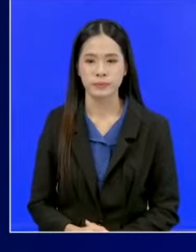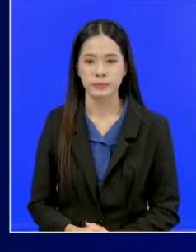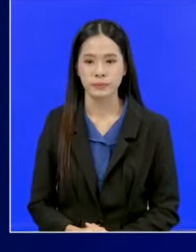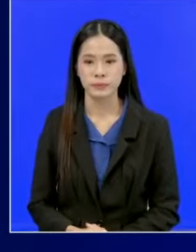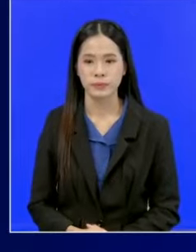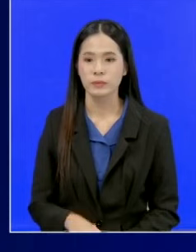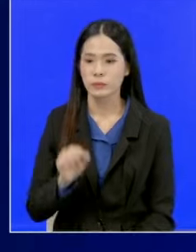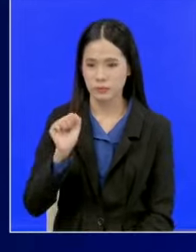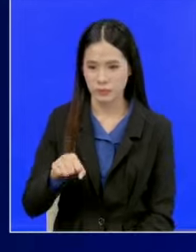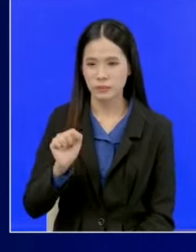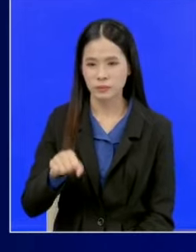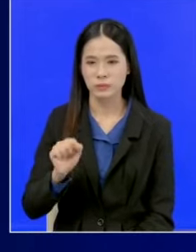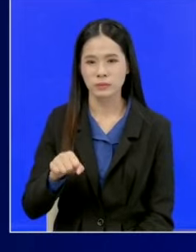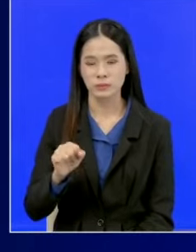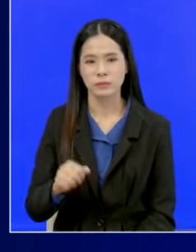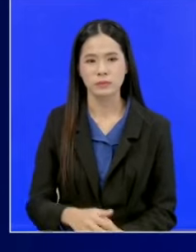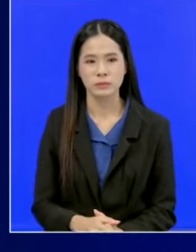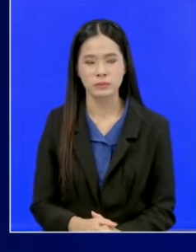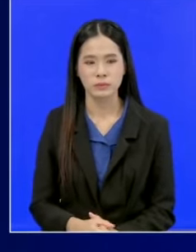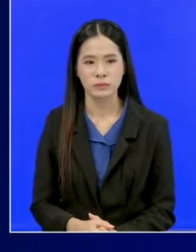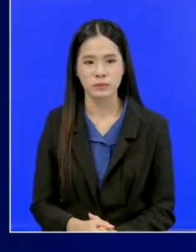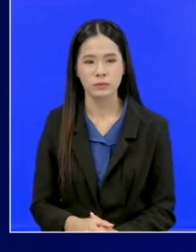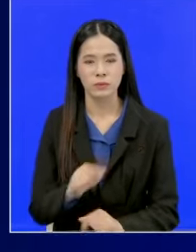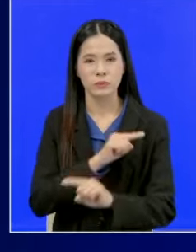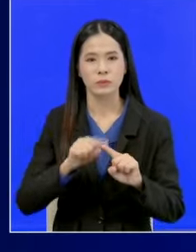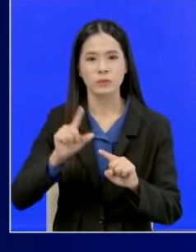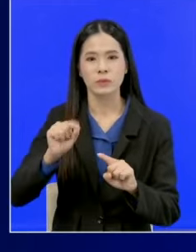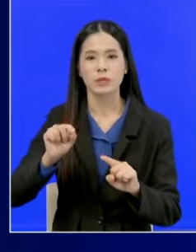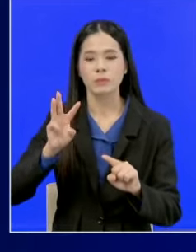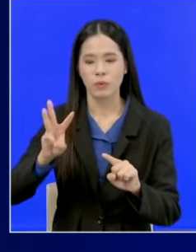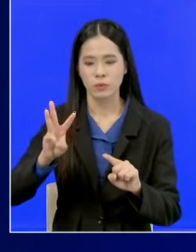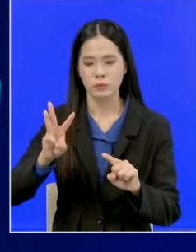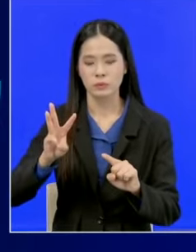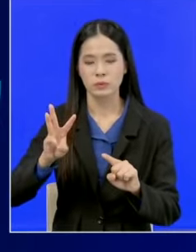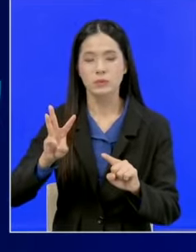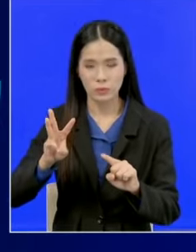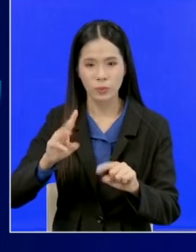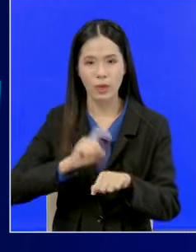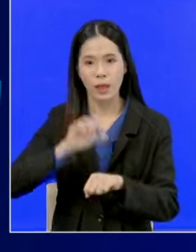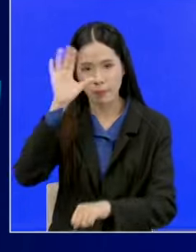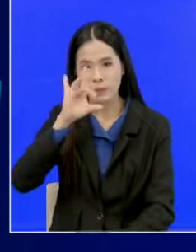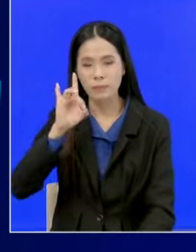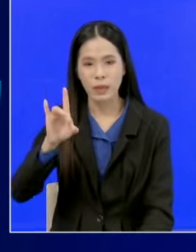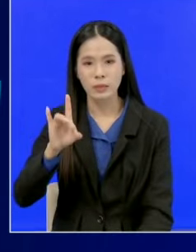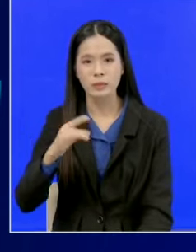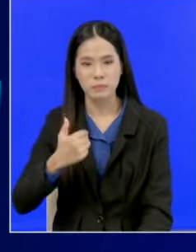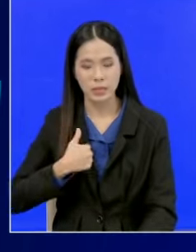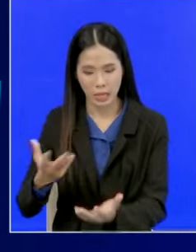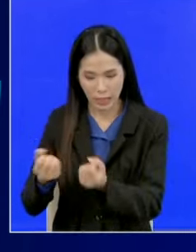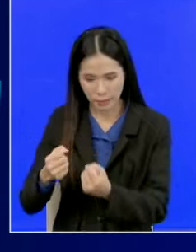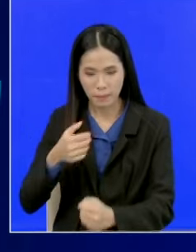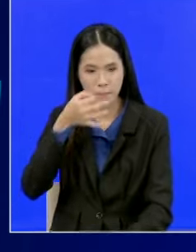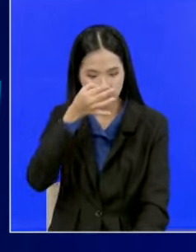ใช่ค่ะแล้วก็จนมาถึงวันที่26ตอนช่วง2ทุ่มก็คือรับมาก็มีรอยบาดแผล